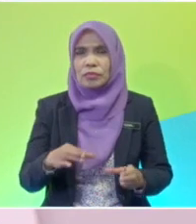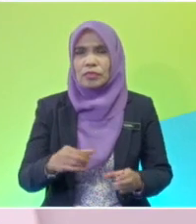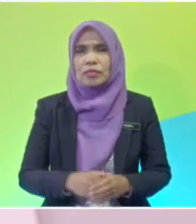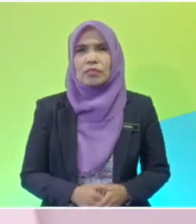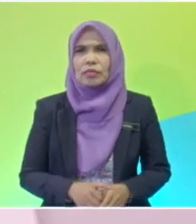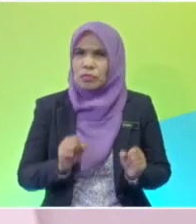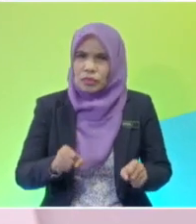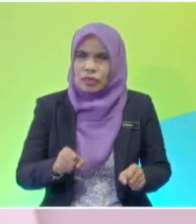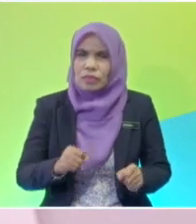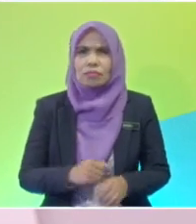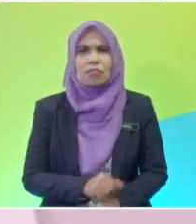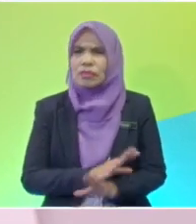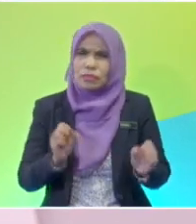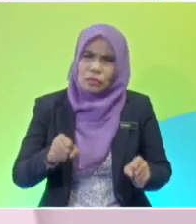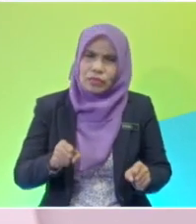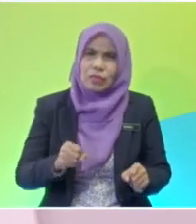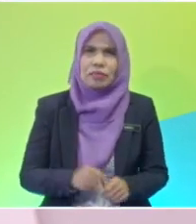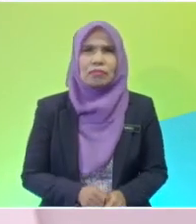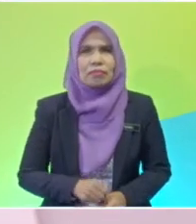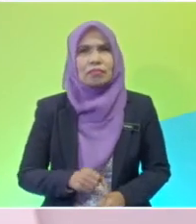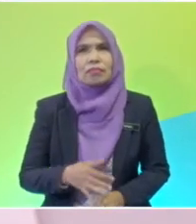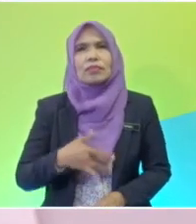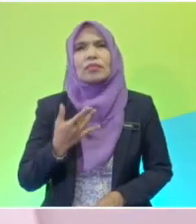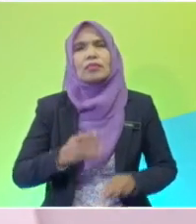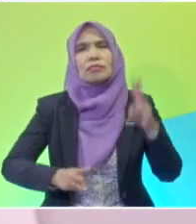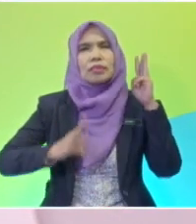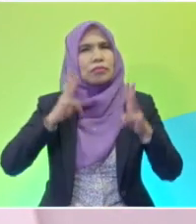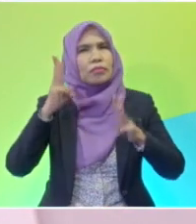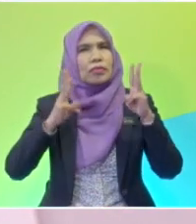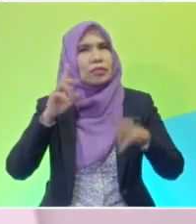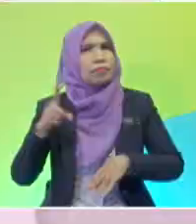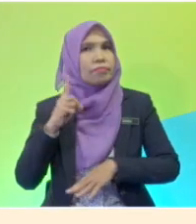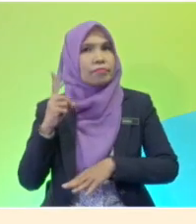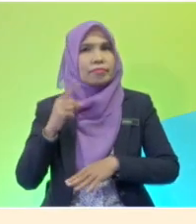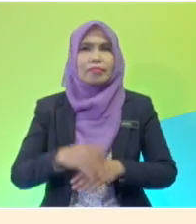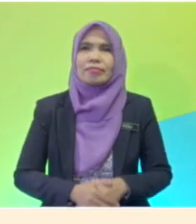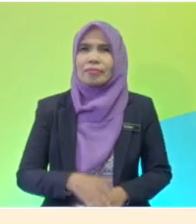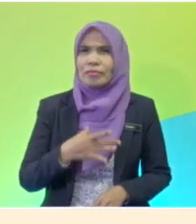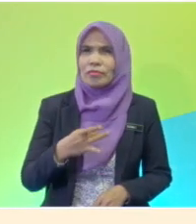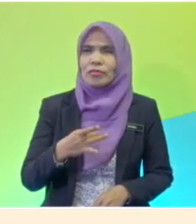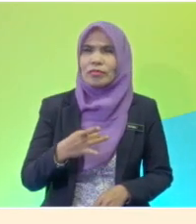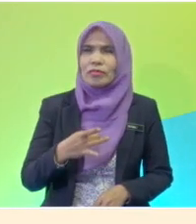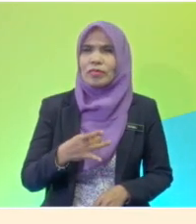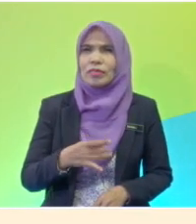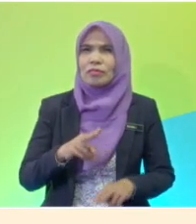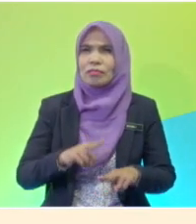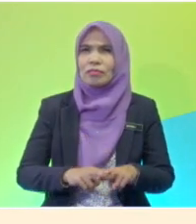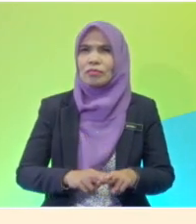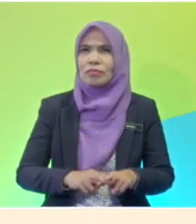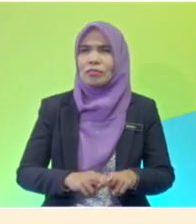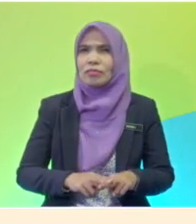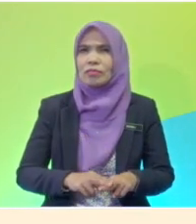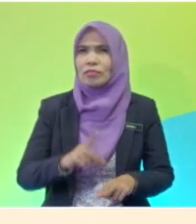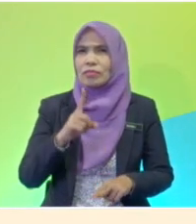tak biaya macam mana mereka sebimbang dalam diri yang ketiga suka berseorangan tadi kan